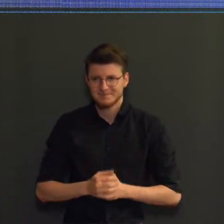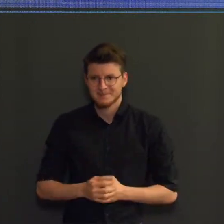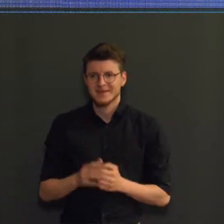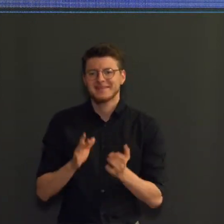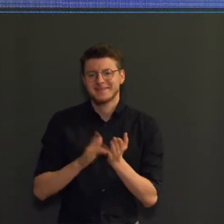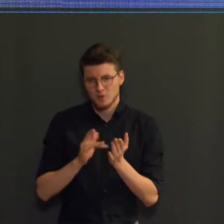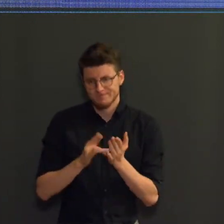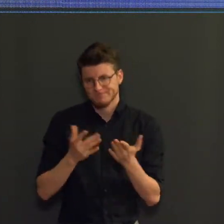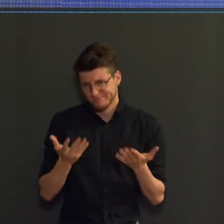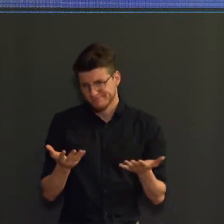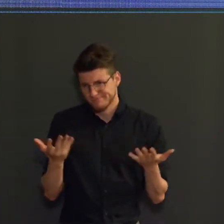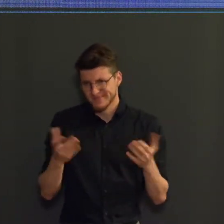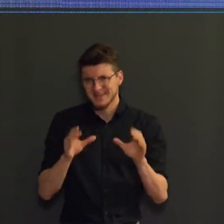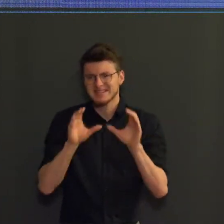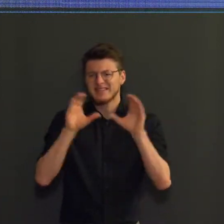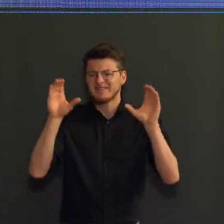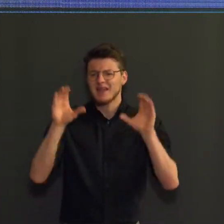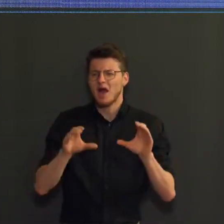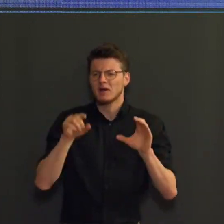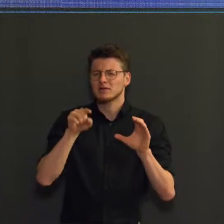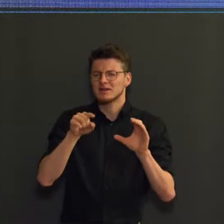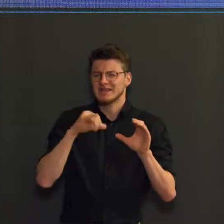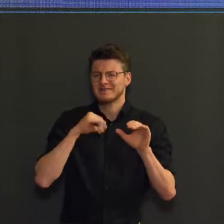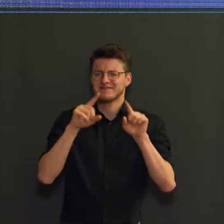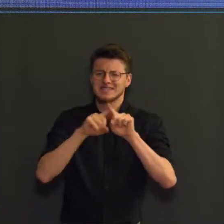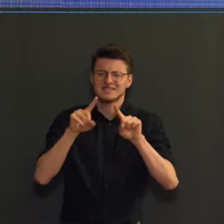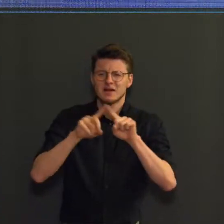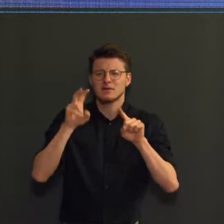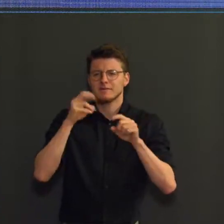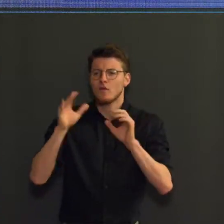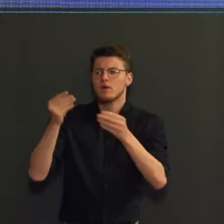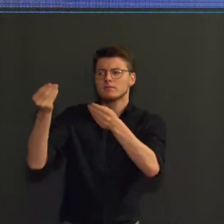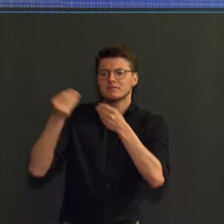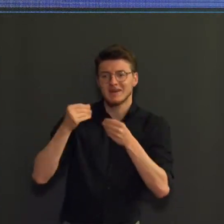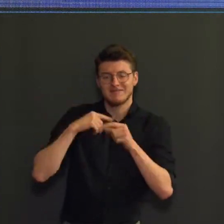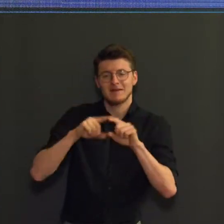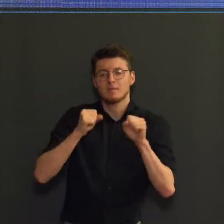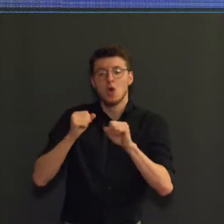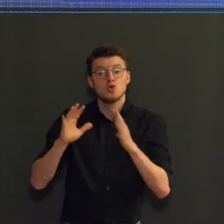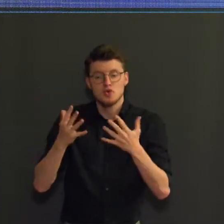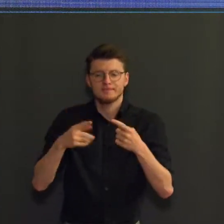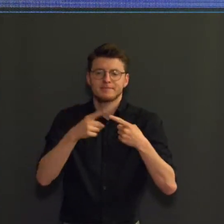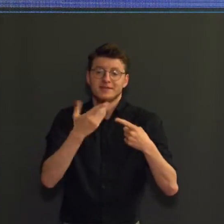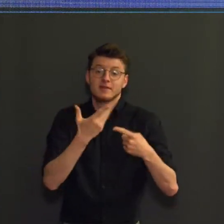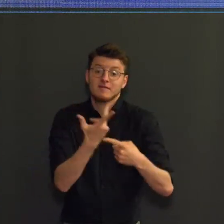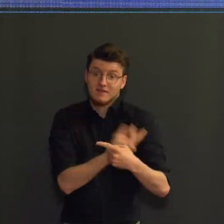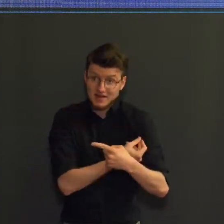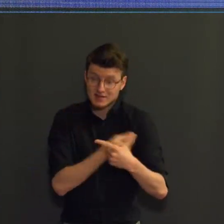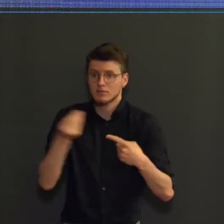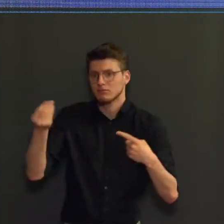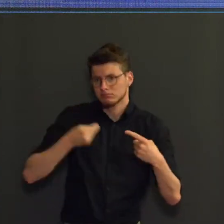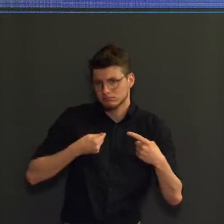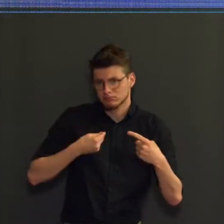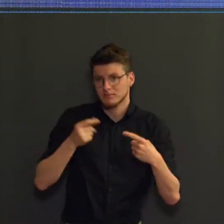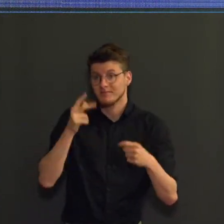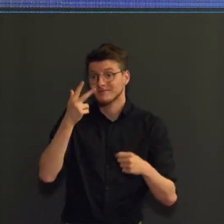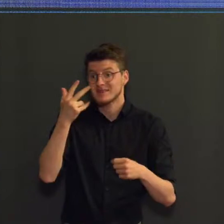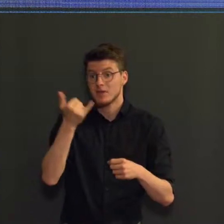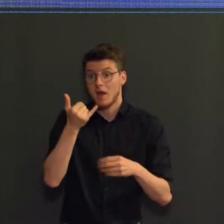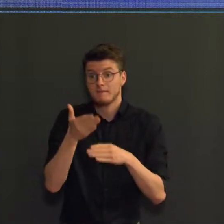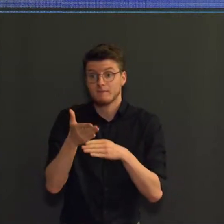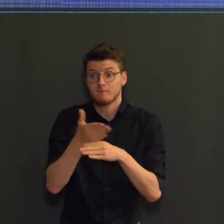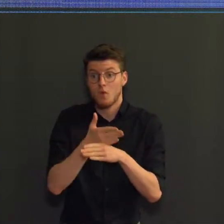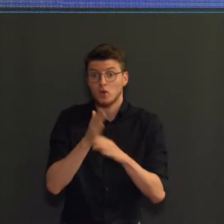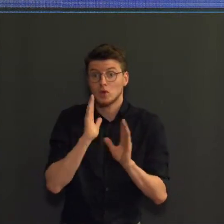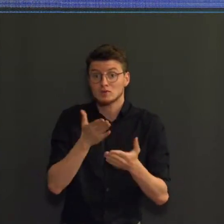Vaccinatie is er één van, of een negatieve virustest die recent werd afgenomen binnen de 3 dagen. Of een bewijs van een